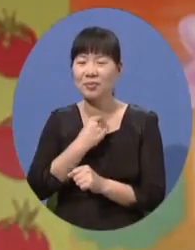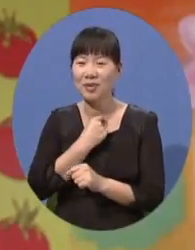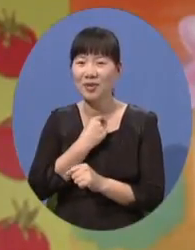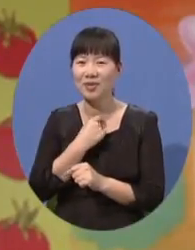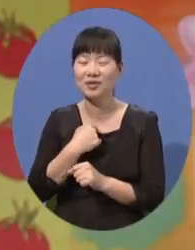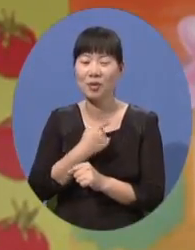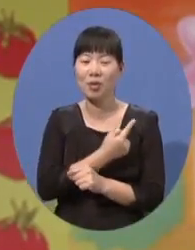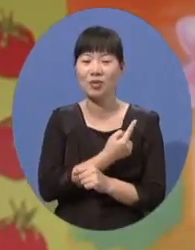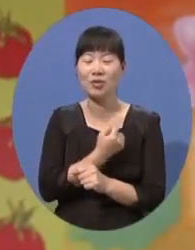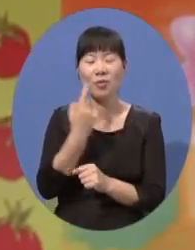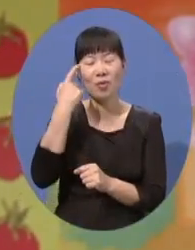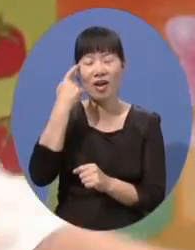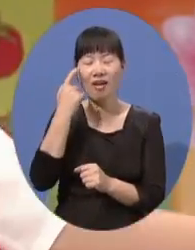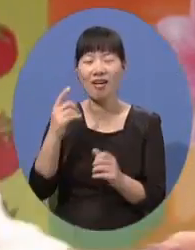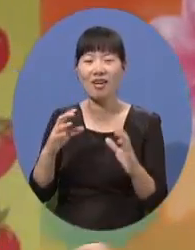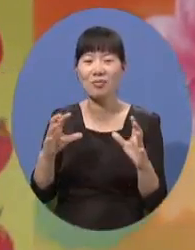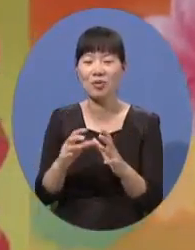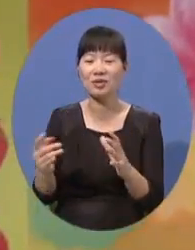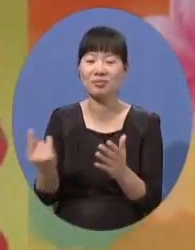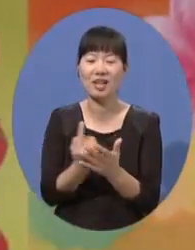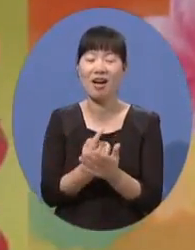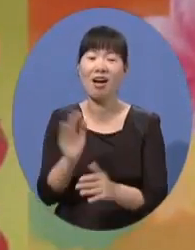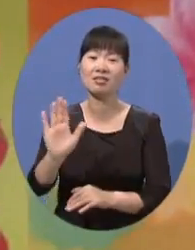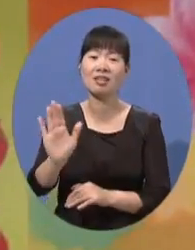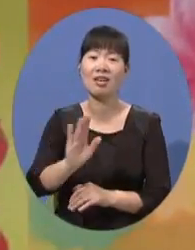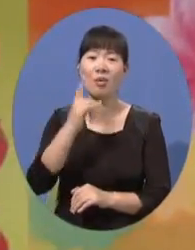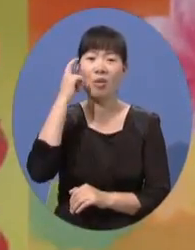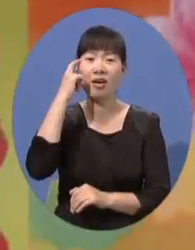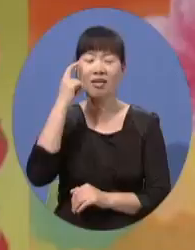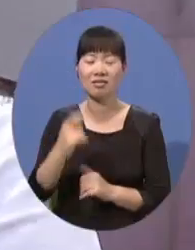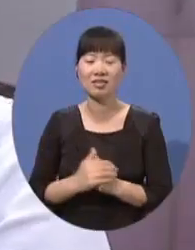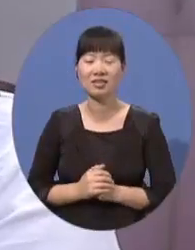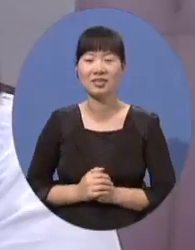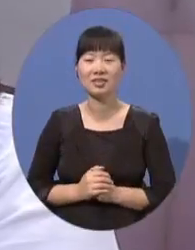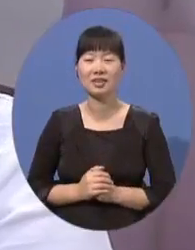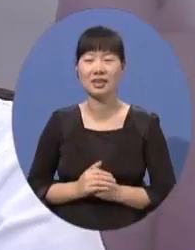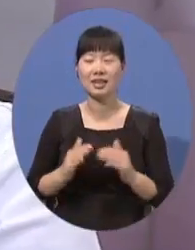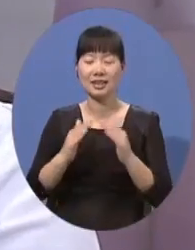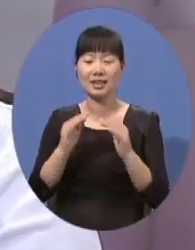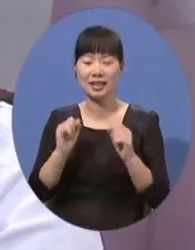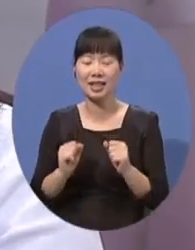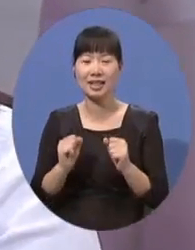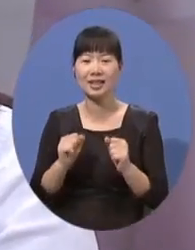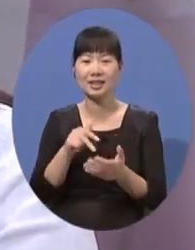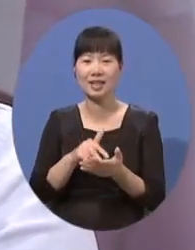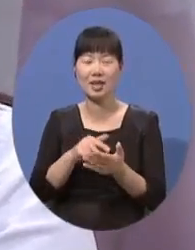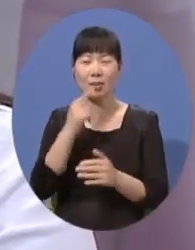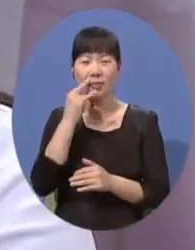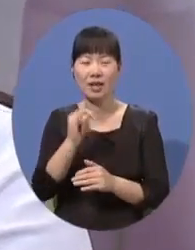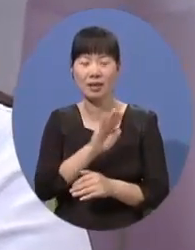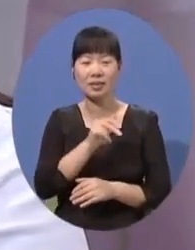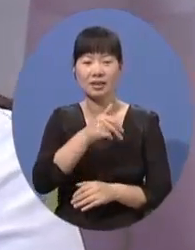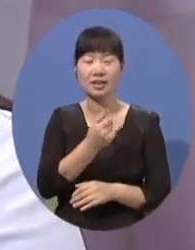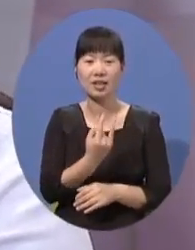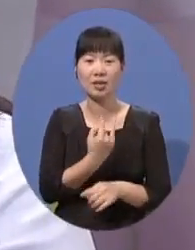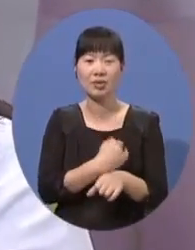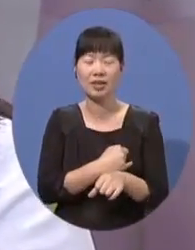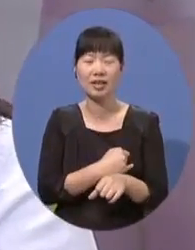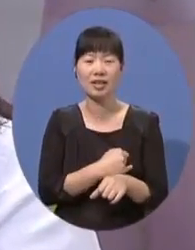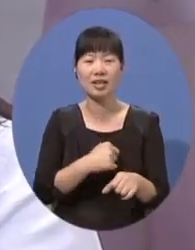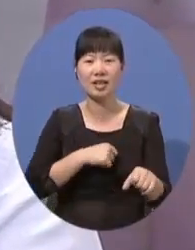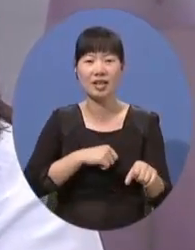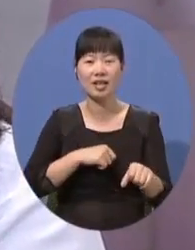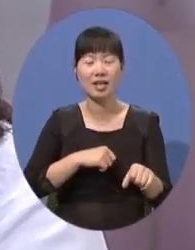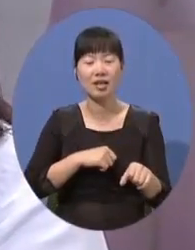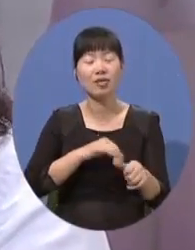네, 네, 마이크 좀. 그거는 전 엄마 입장에서 그 뭐 바자회나 그 정도 뒤치닥거리는